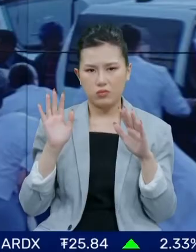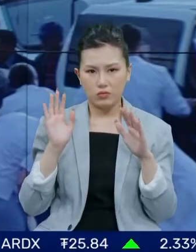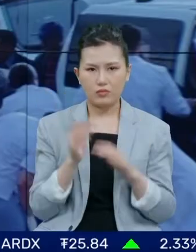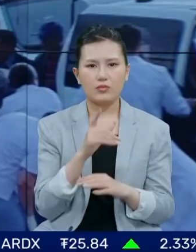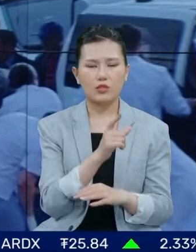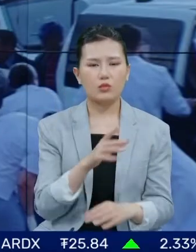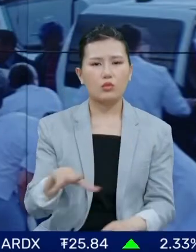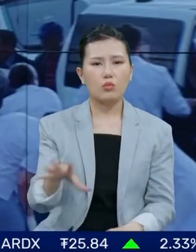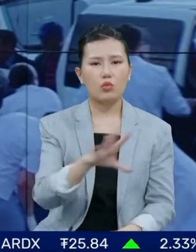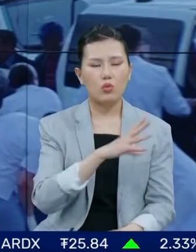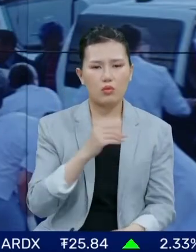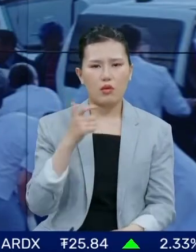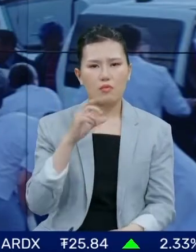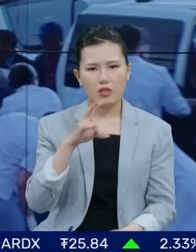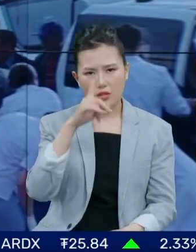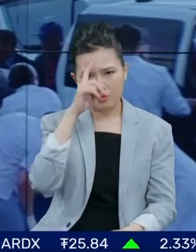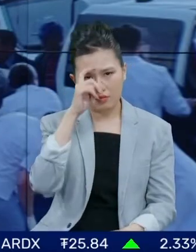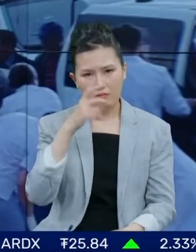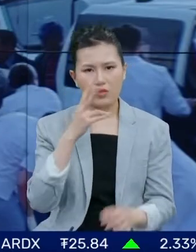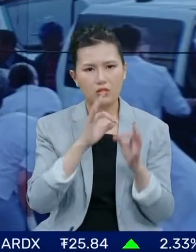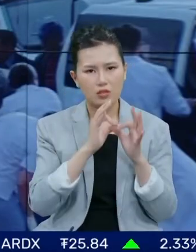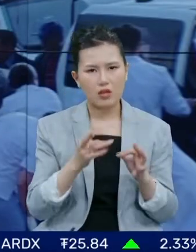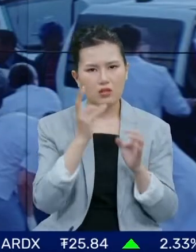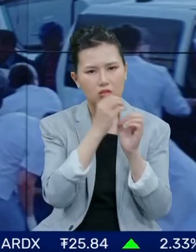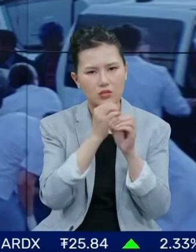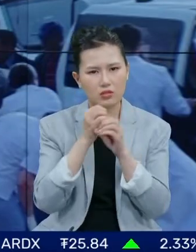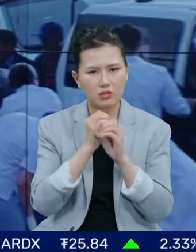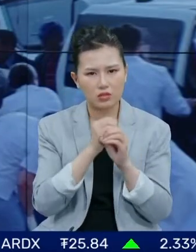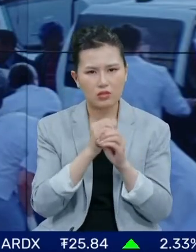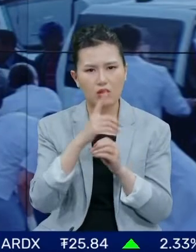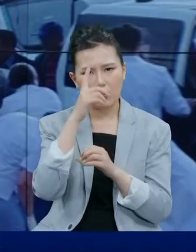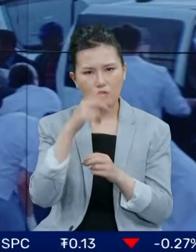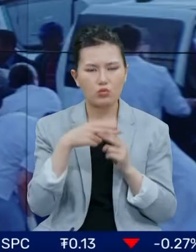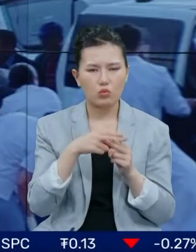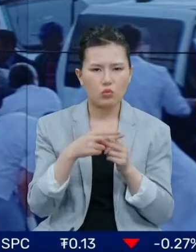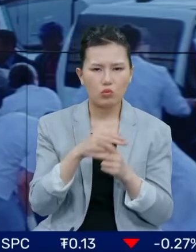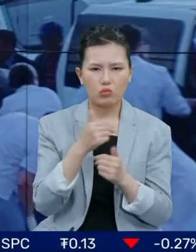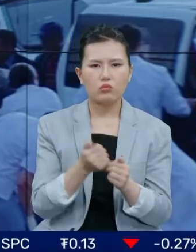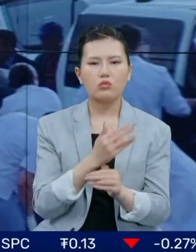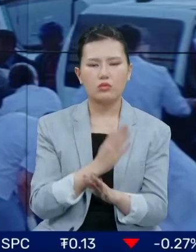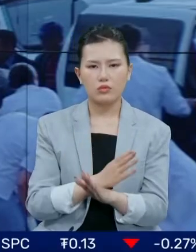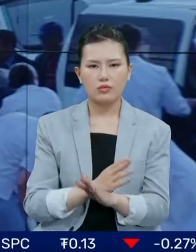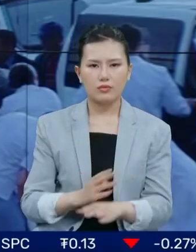гэмтэл сонгогдлын нарийн мэрэгжлийн үзлэг оншилгоо шинжилгээ хийлгэж эмнэлгийн тосломж үйлчилгээ авсан байна.